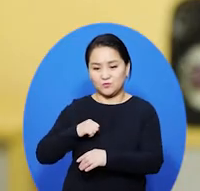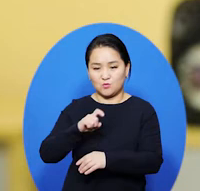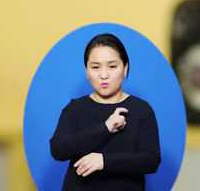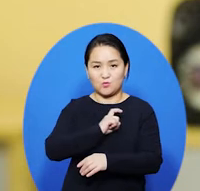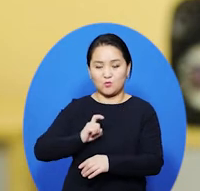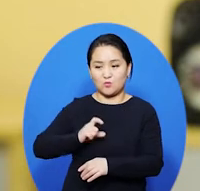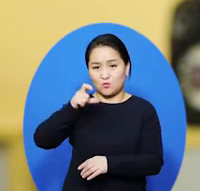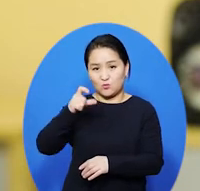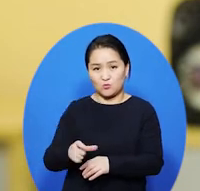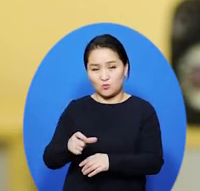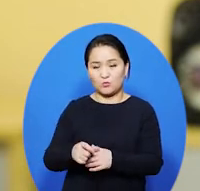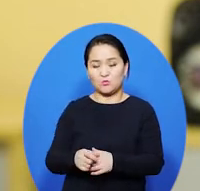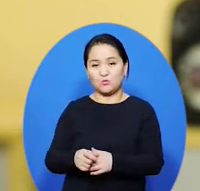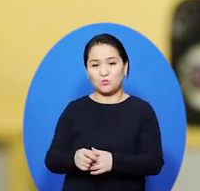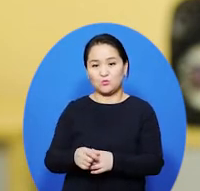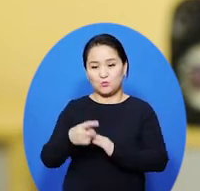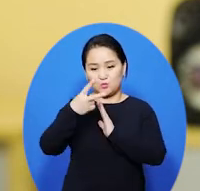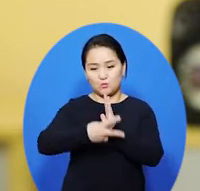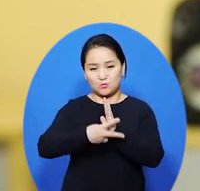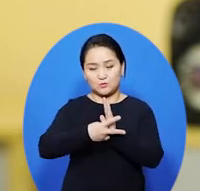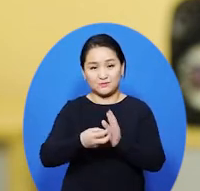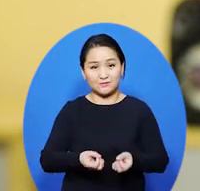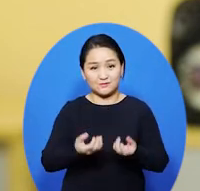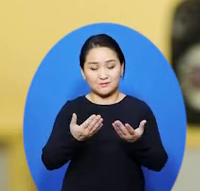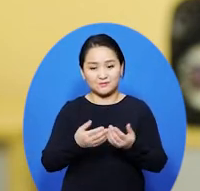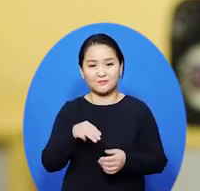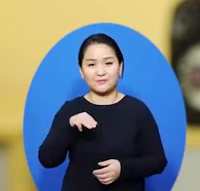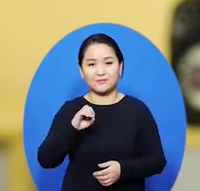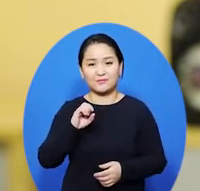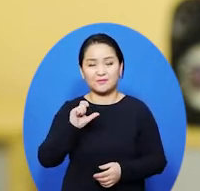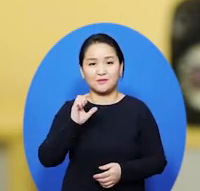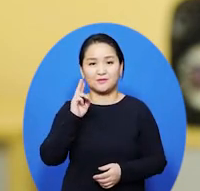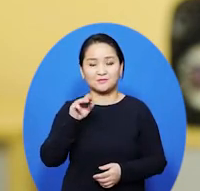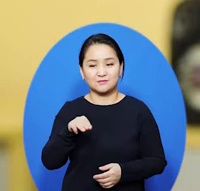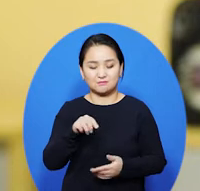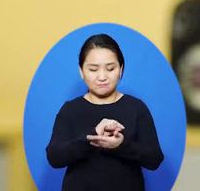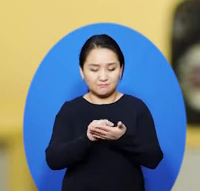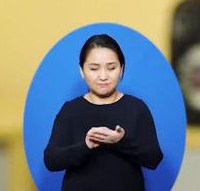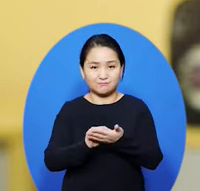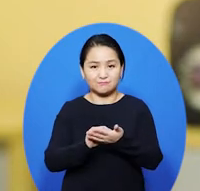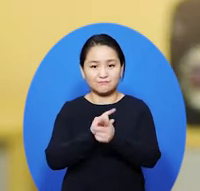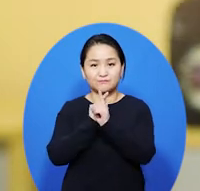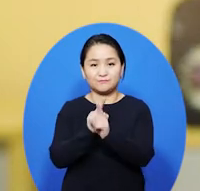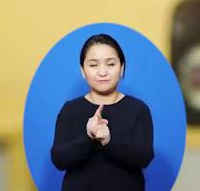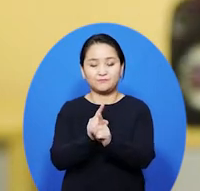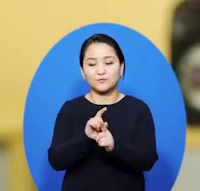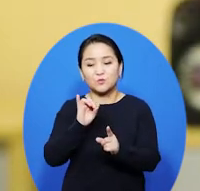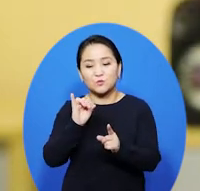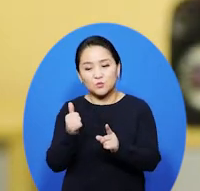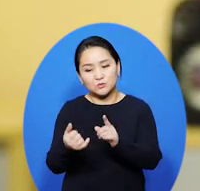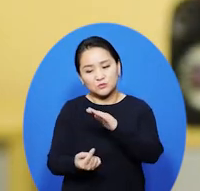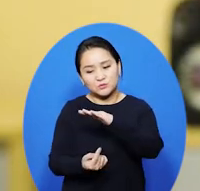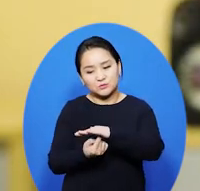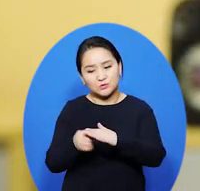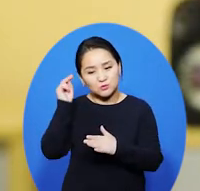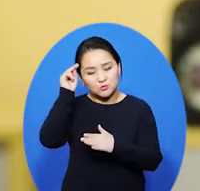өөрийнхөө нөгөө нэг одоо хувь хүнийхээ одоо юуг үнэлгээг гаргах тийм тест бүгэлсэн байгаа. Тэгээд түүнийхээ дагуу бас юун